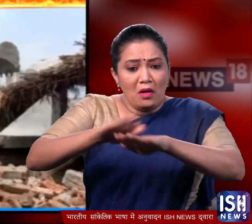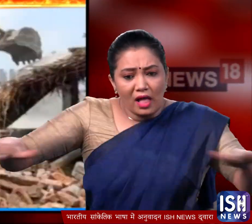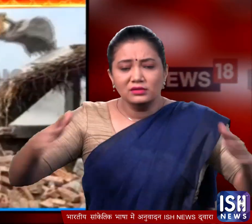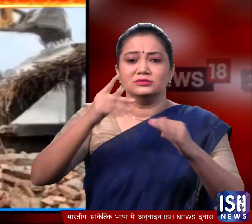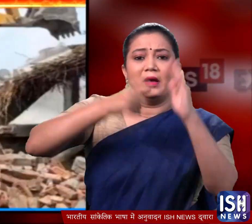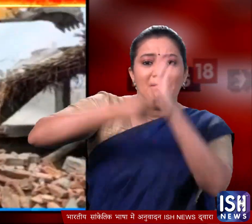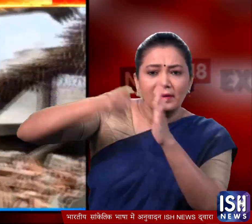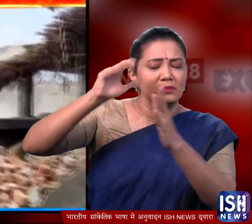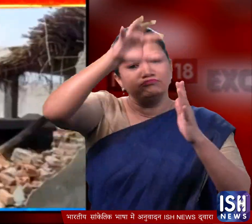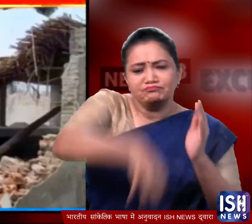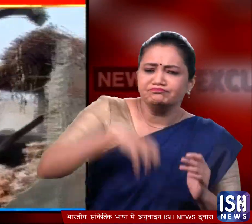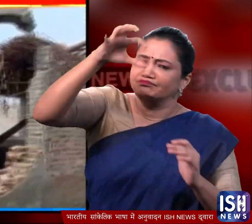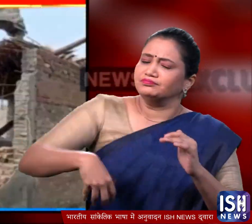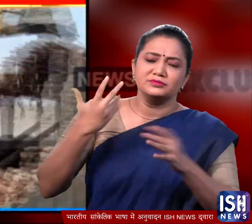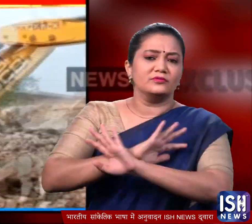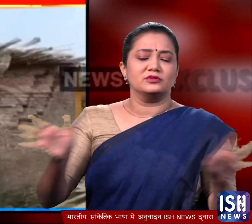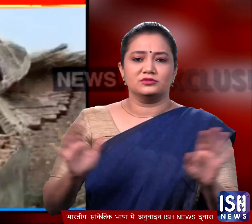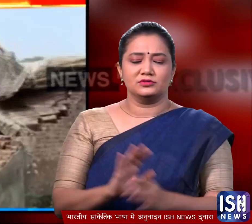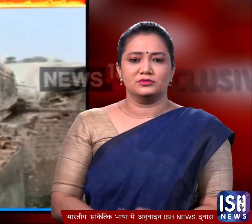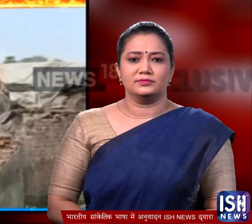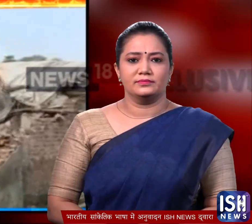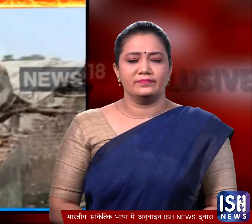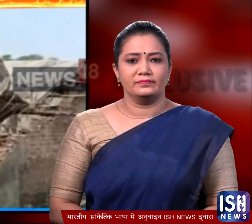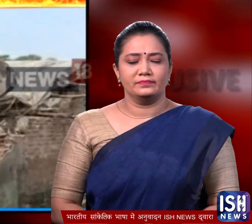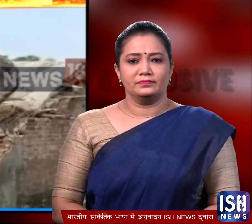पर बने इन मकानों को एक एक कर ढहा दिया।